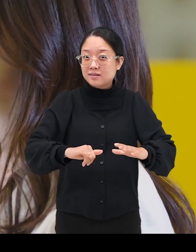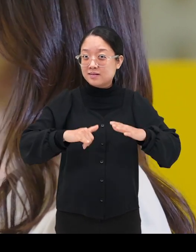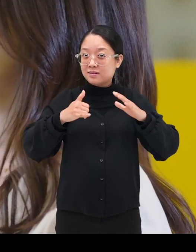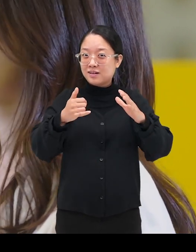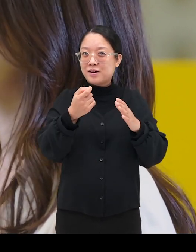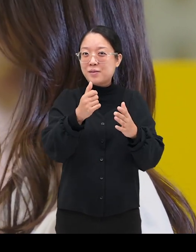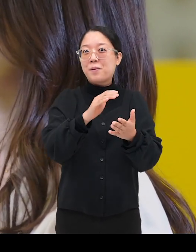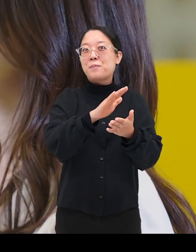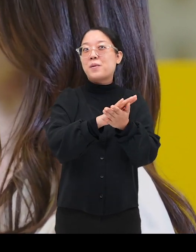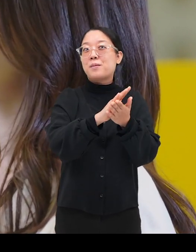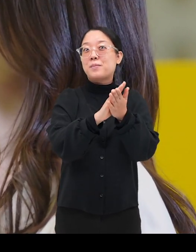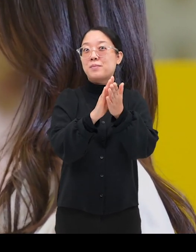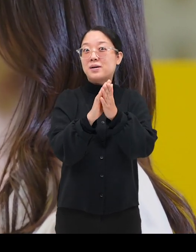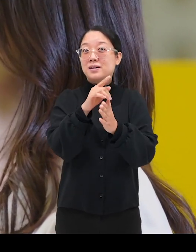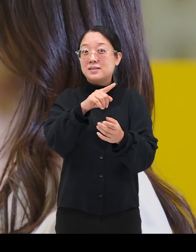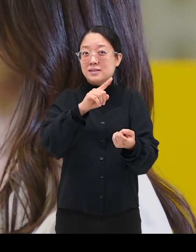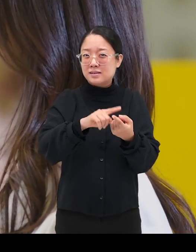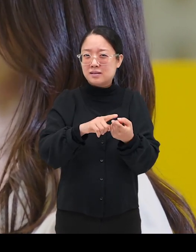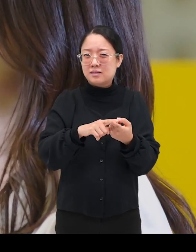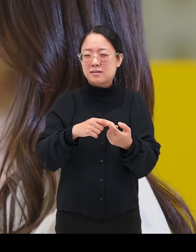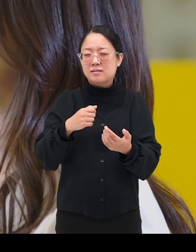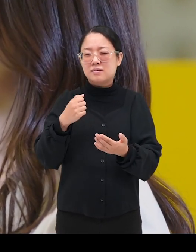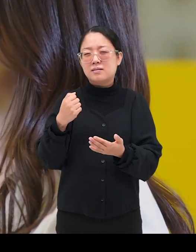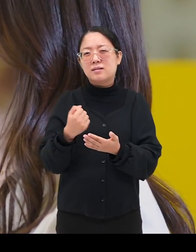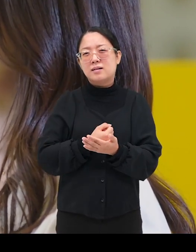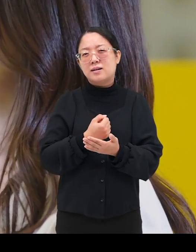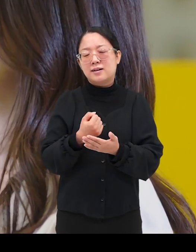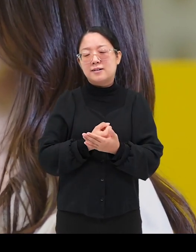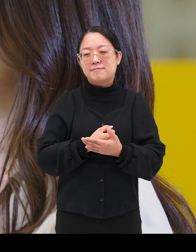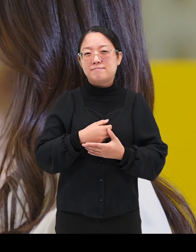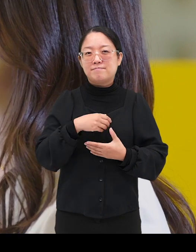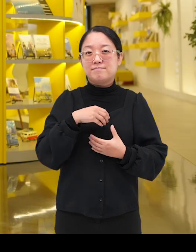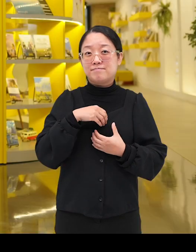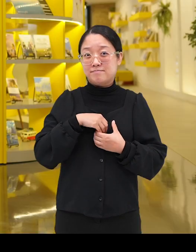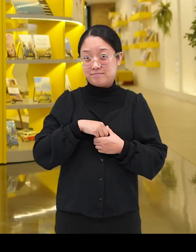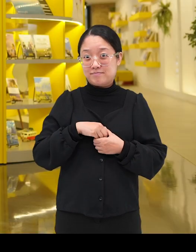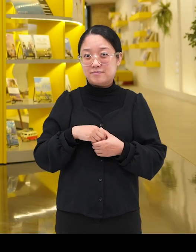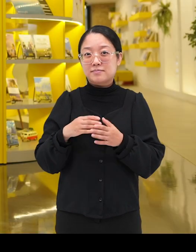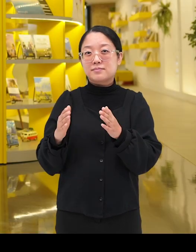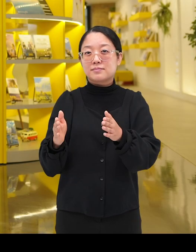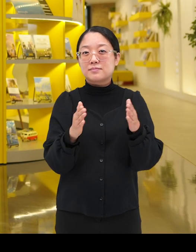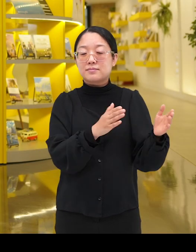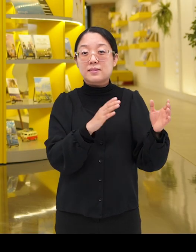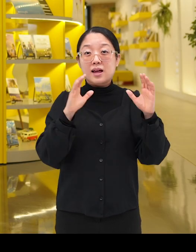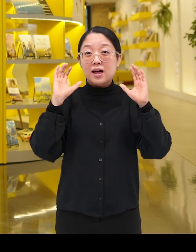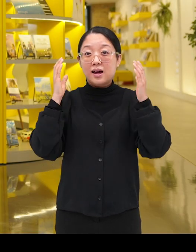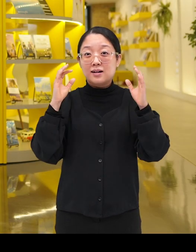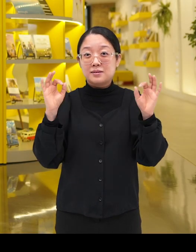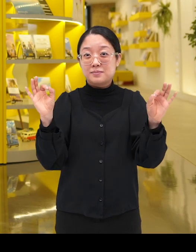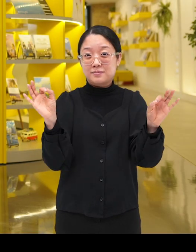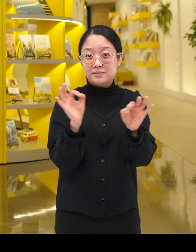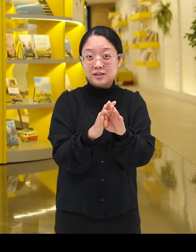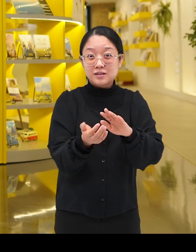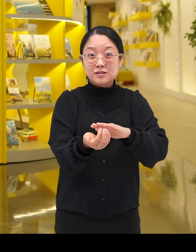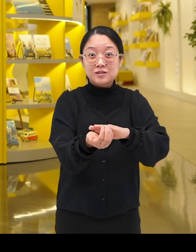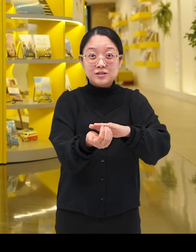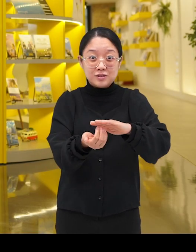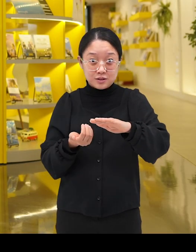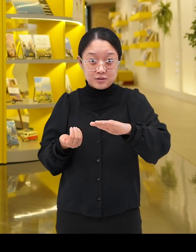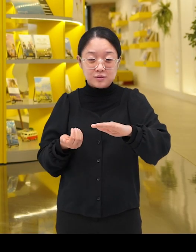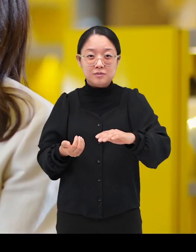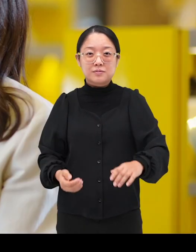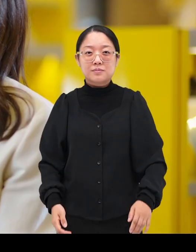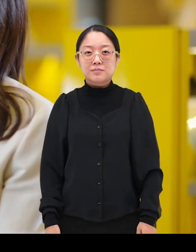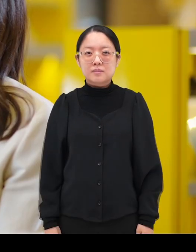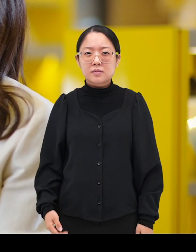세상이 그나마 아주 조금 나아진다는 거에 대한 안타까움도 담겨 있고, 또 한편으로는 아이들이 사라지기